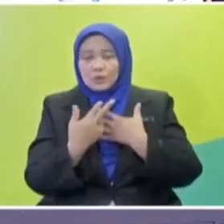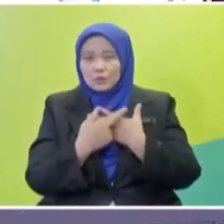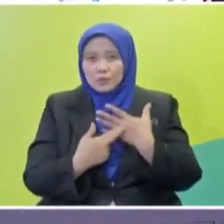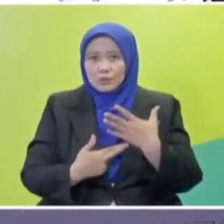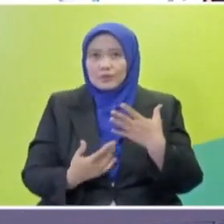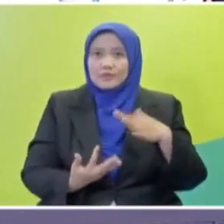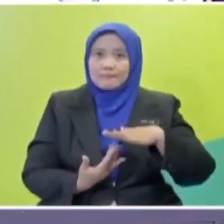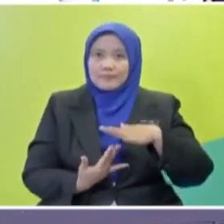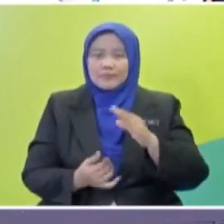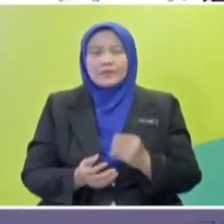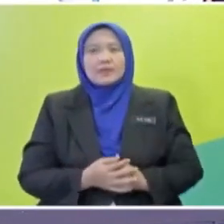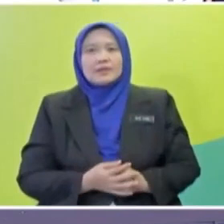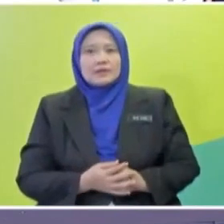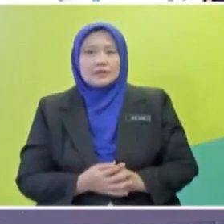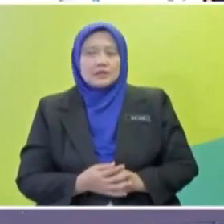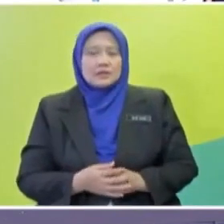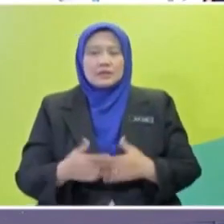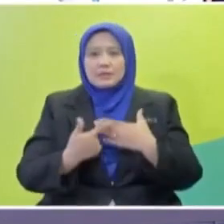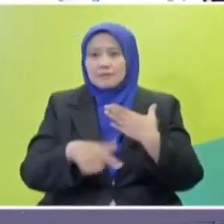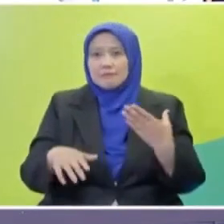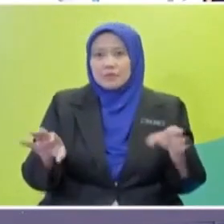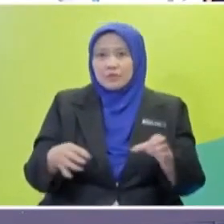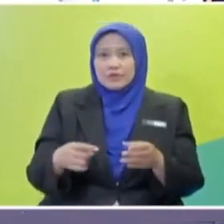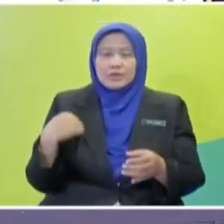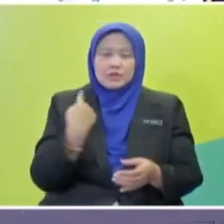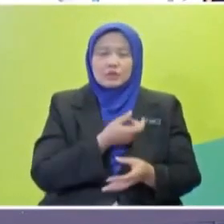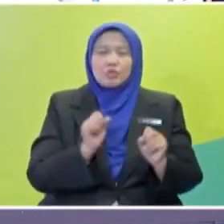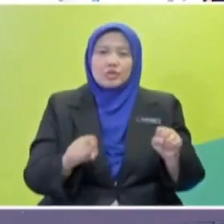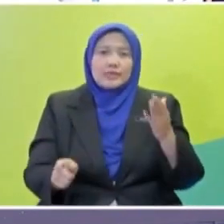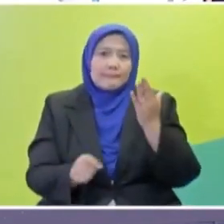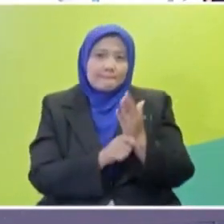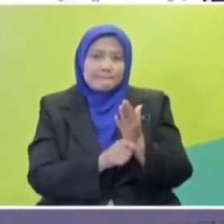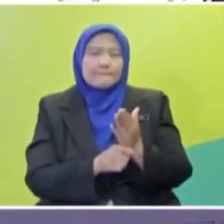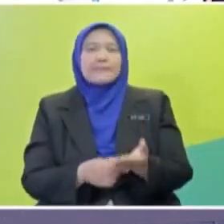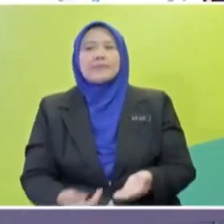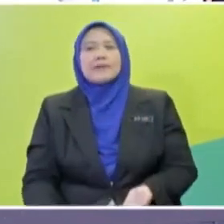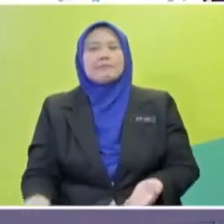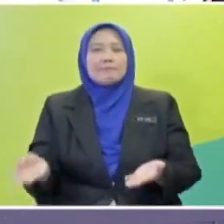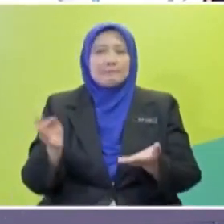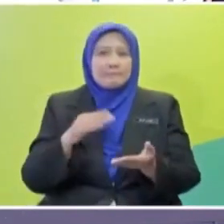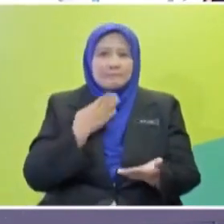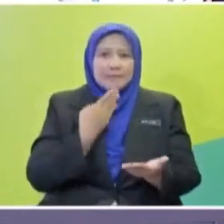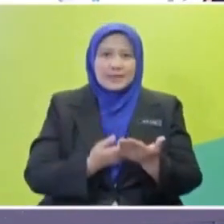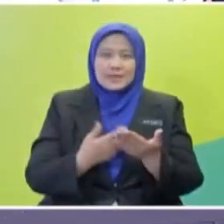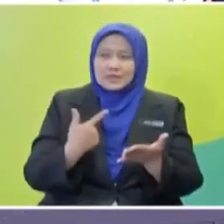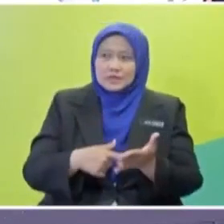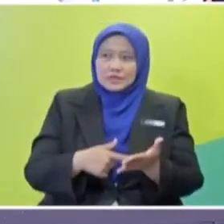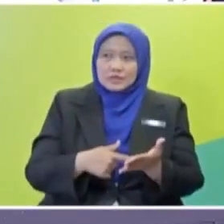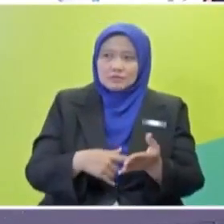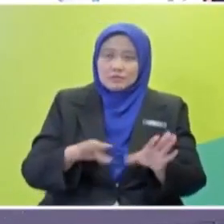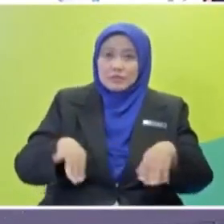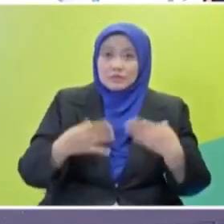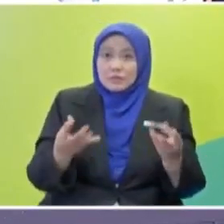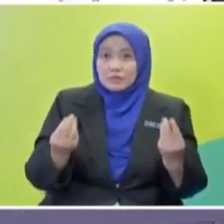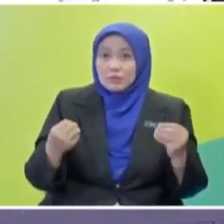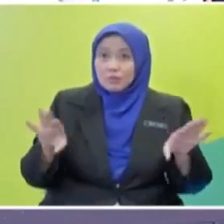selepas kita dah buat lakaran ni, sebenarnya kita boleh tambah baik lagi. Okey, bagaimana kita nak kena pasti kita nak tambah baik. Okay, contoh saya beri untuk saya punya lakaran